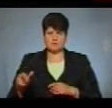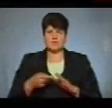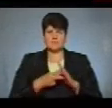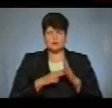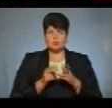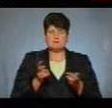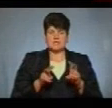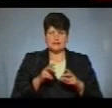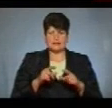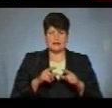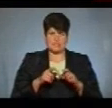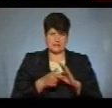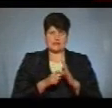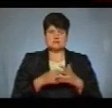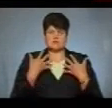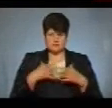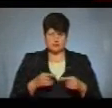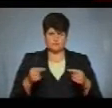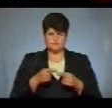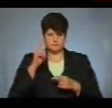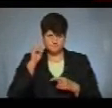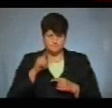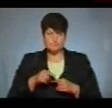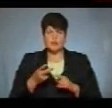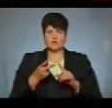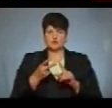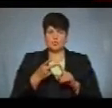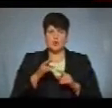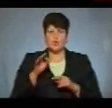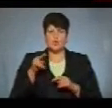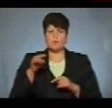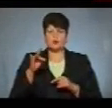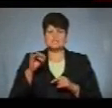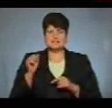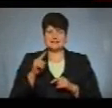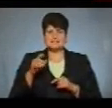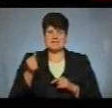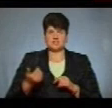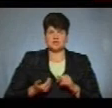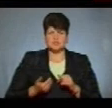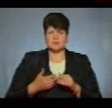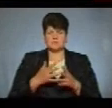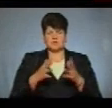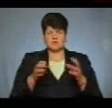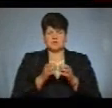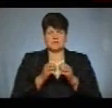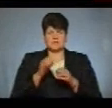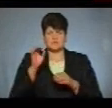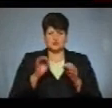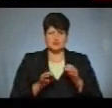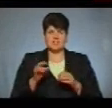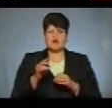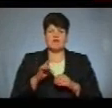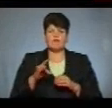планують прийти на дільниці і визначилися з вибором. Друга в рейтингу – опозиційна платформа «За життя», вона набирає понад 10%, у